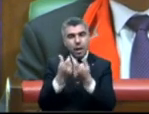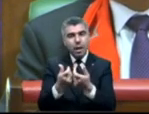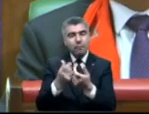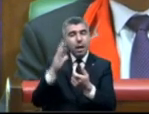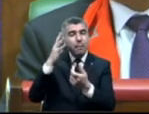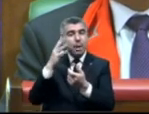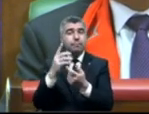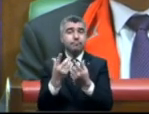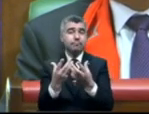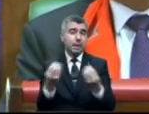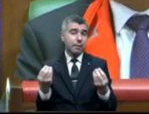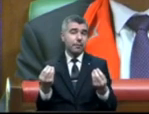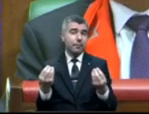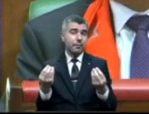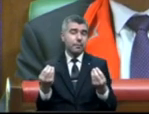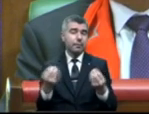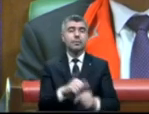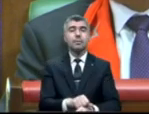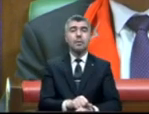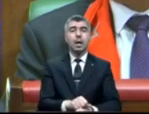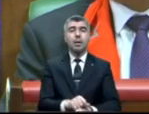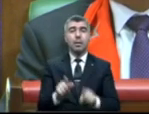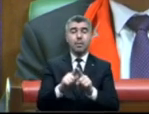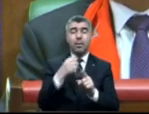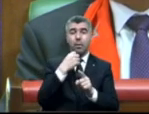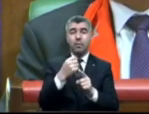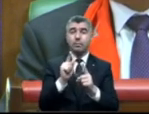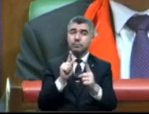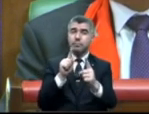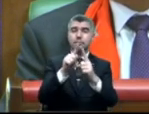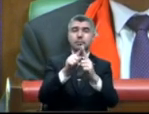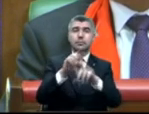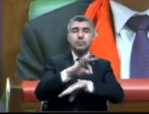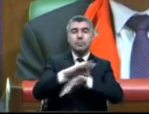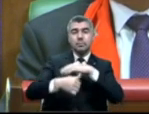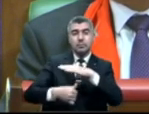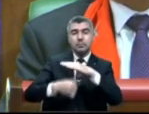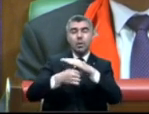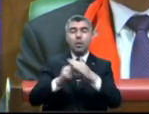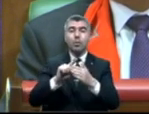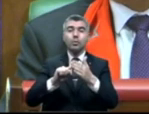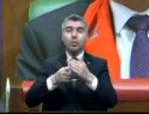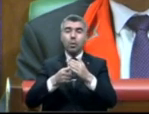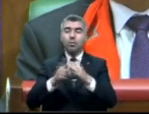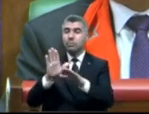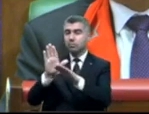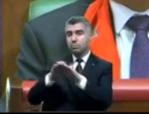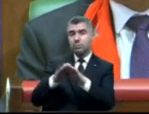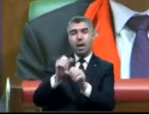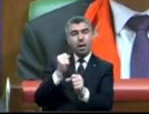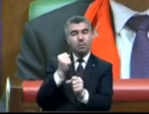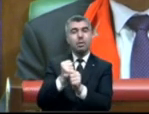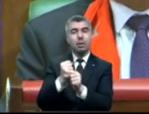المختلين عقليا. وهذا أتوجه عبركم للمكتب الوطني للكهرباء لأدعوه إلى مزيد من